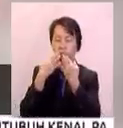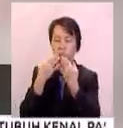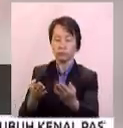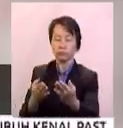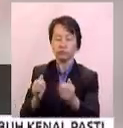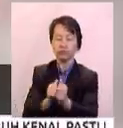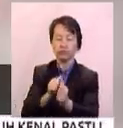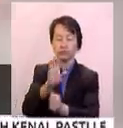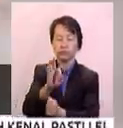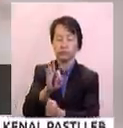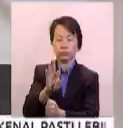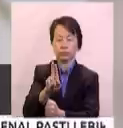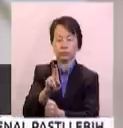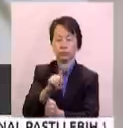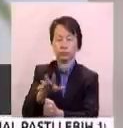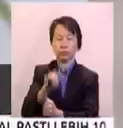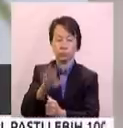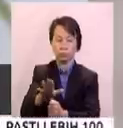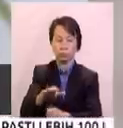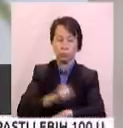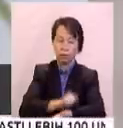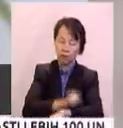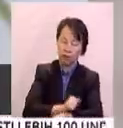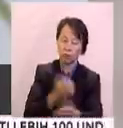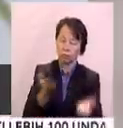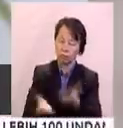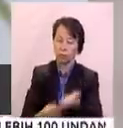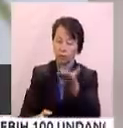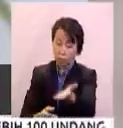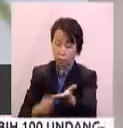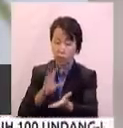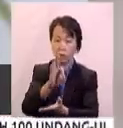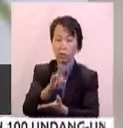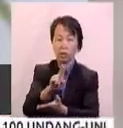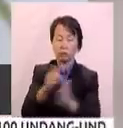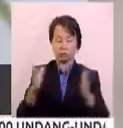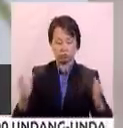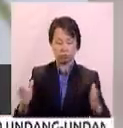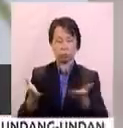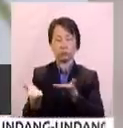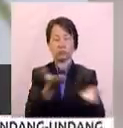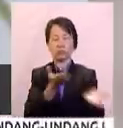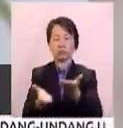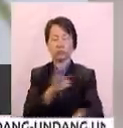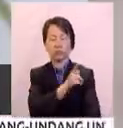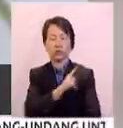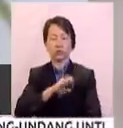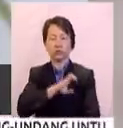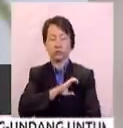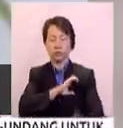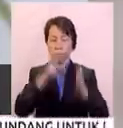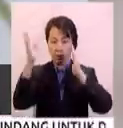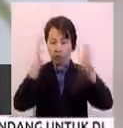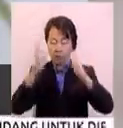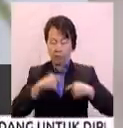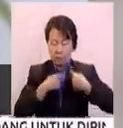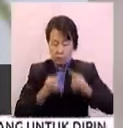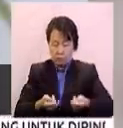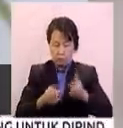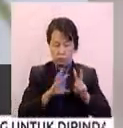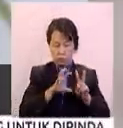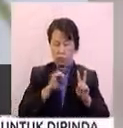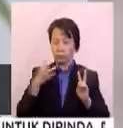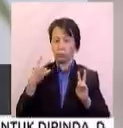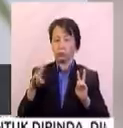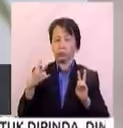Tan Sri Fuzi Harun atas segala sumbangan dan khidmat baktinya sepanjang tempoh perkhidmatan sebagai Ketua Polis Negara sejak